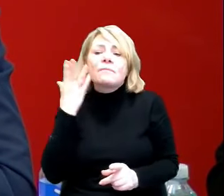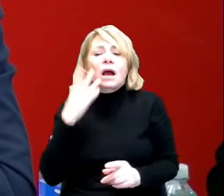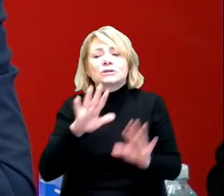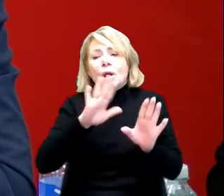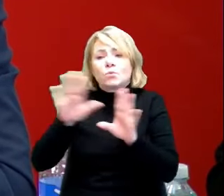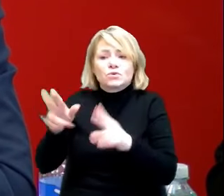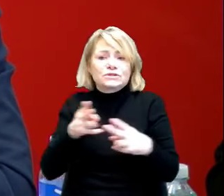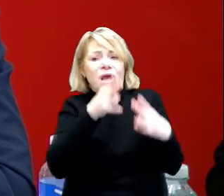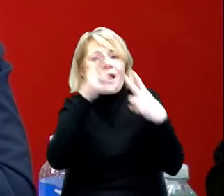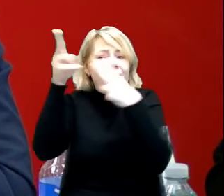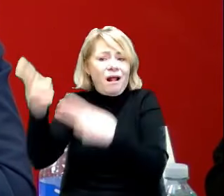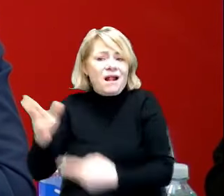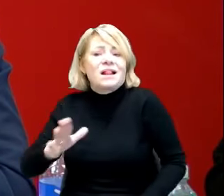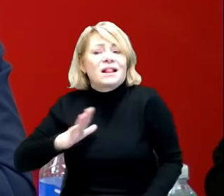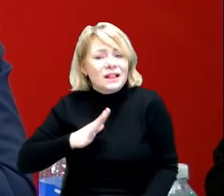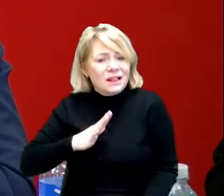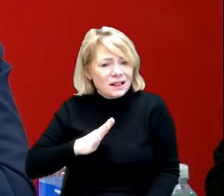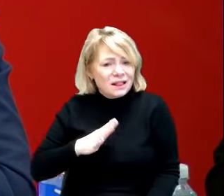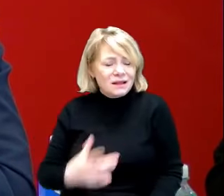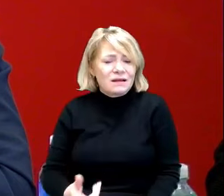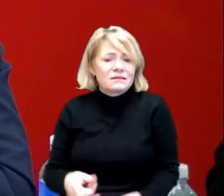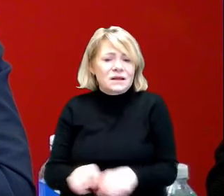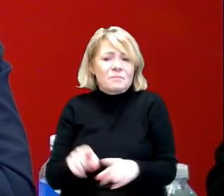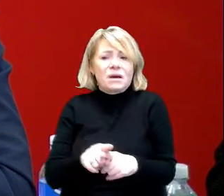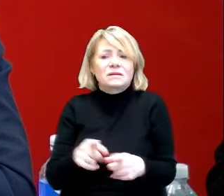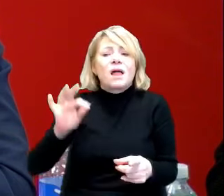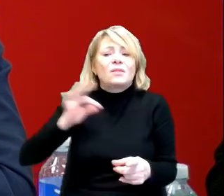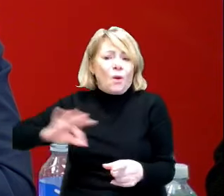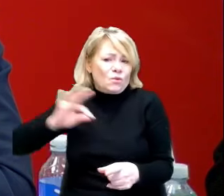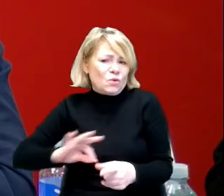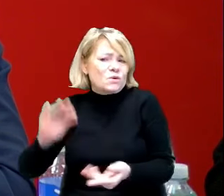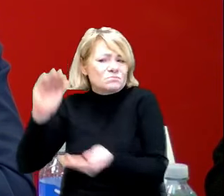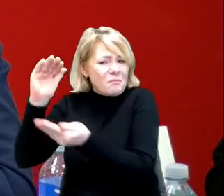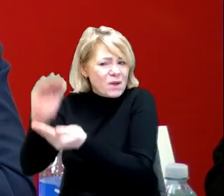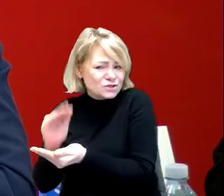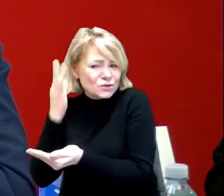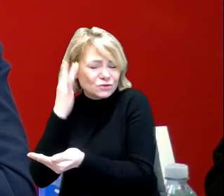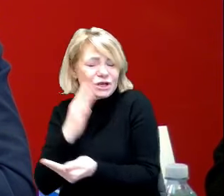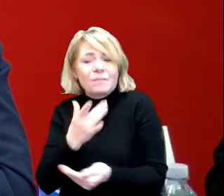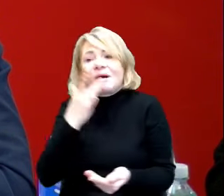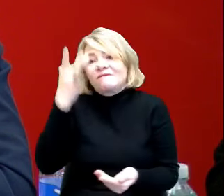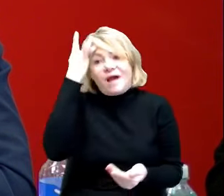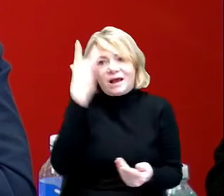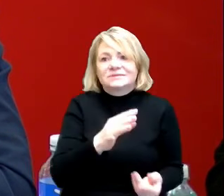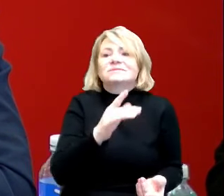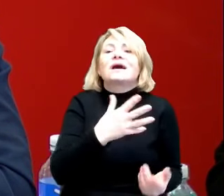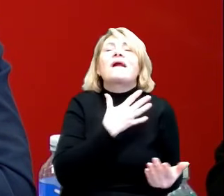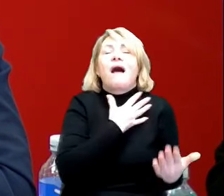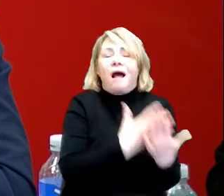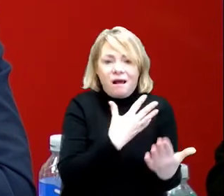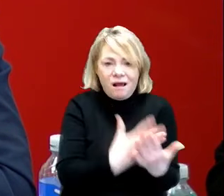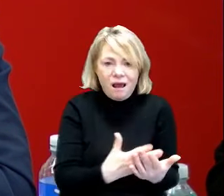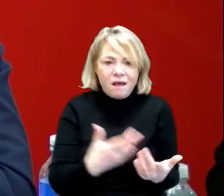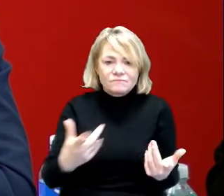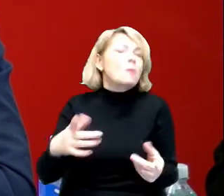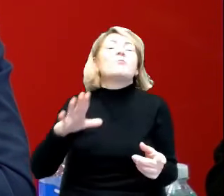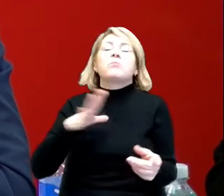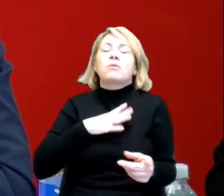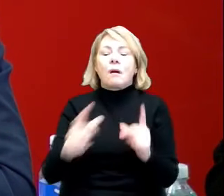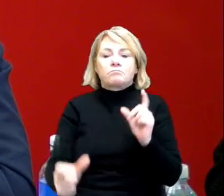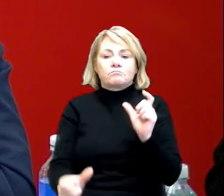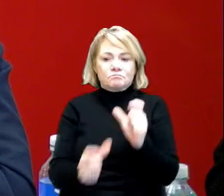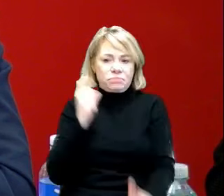žiemos metu yra ne toks efektyvus kaip vasarą tai mes gavome pakankamai aštrią reakciją